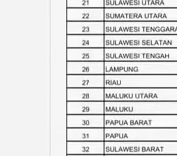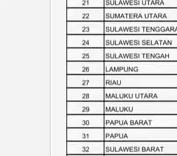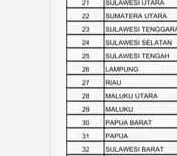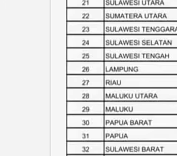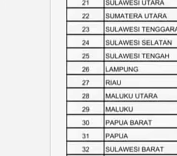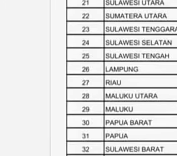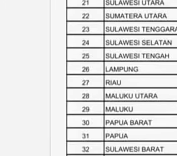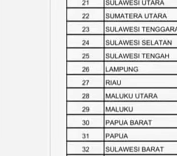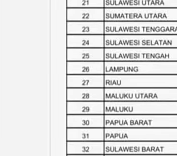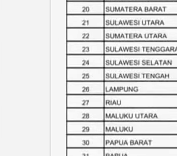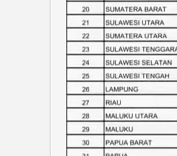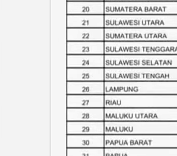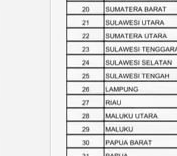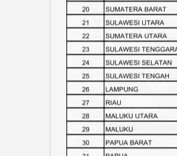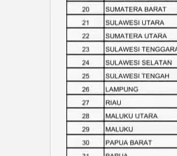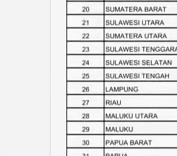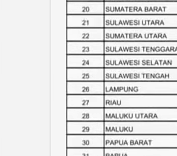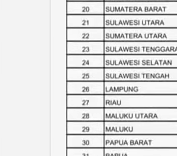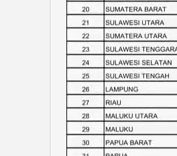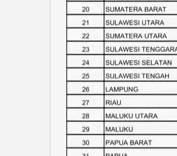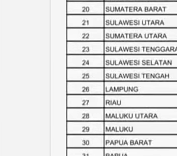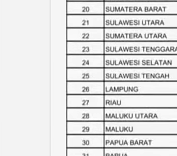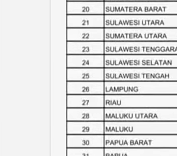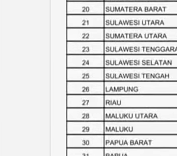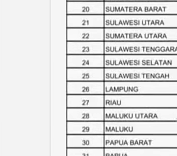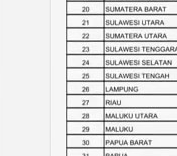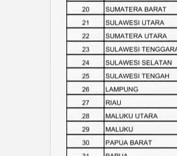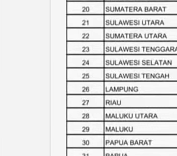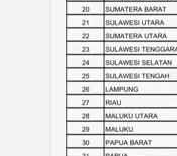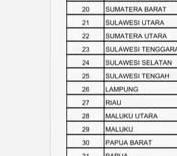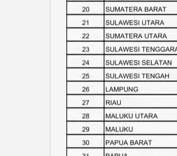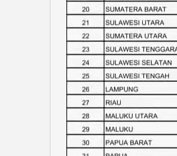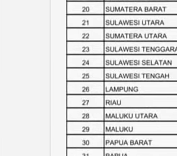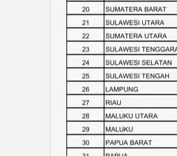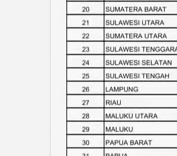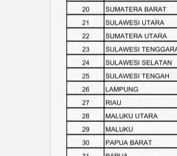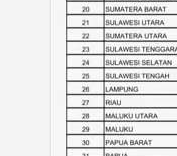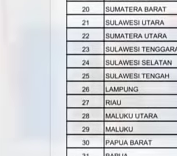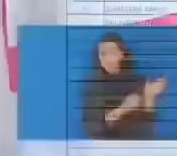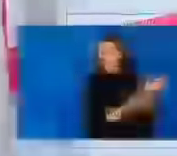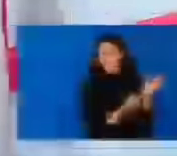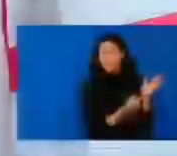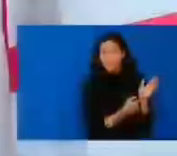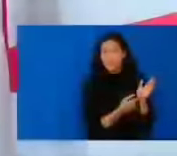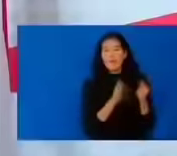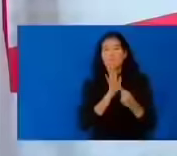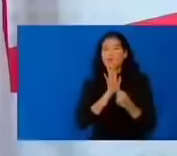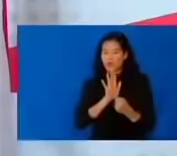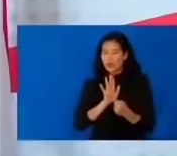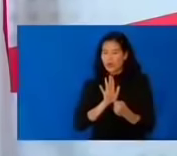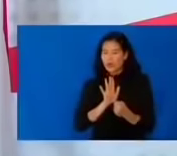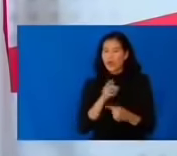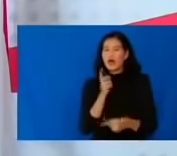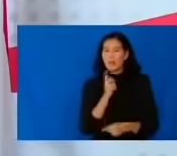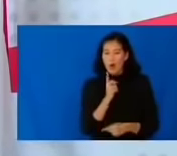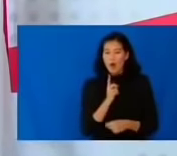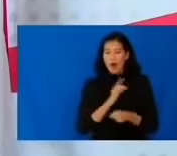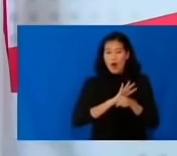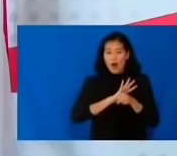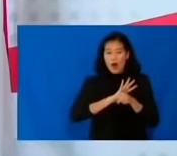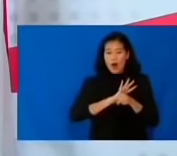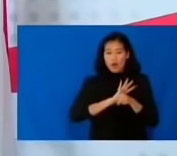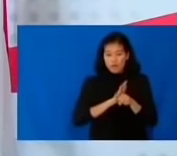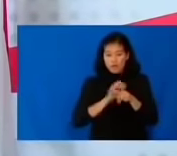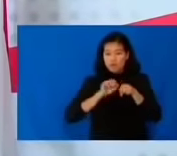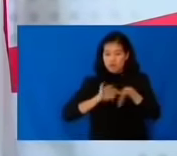itu, saudara-saudara sekalian, gambaran ini masih memberikan bukti kepada kita bahwa penularan di luar